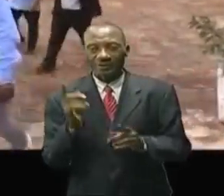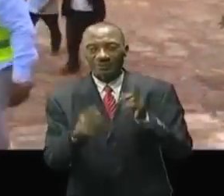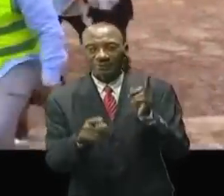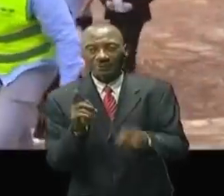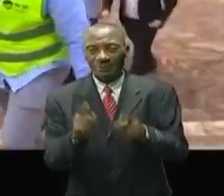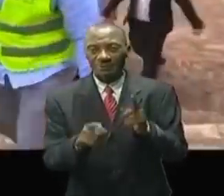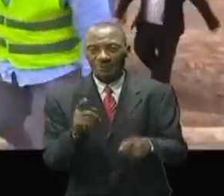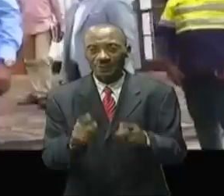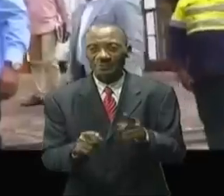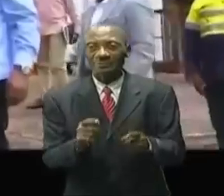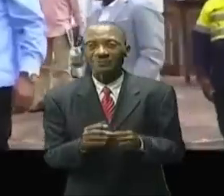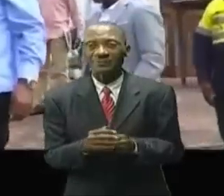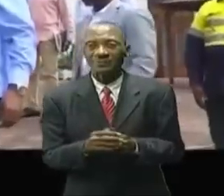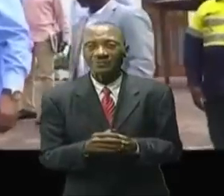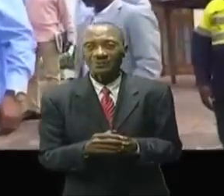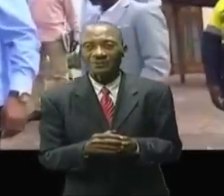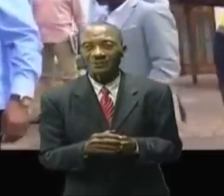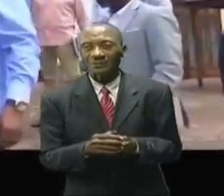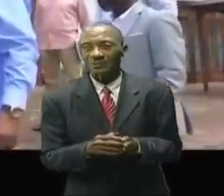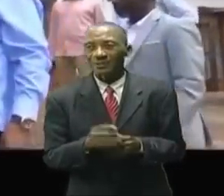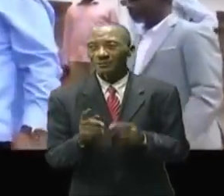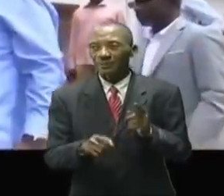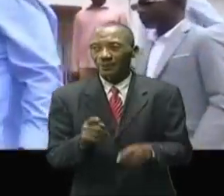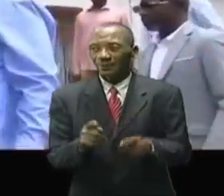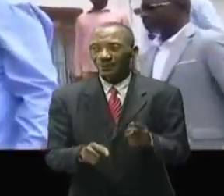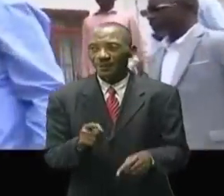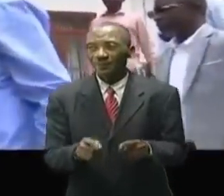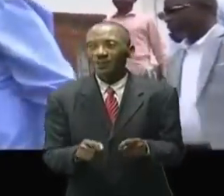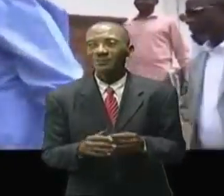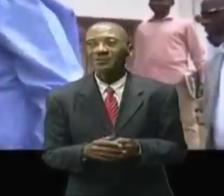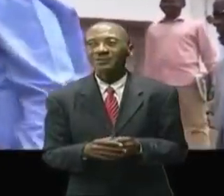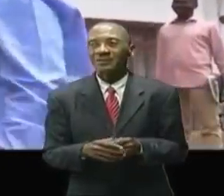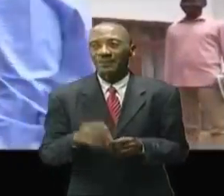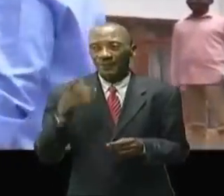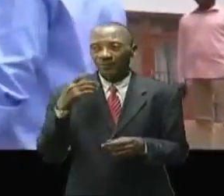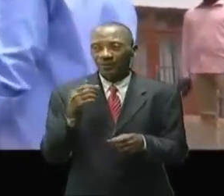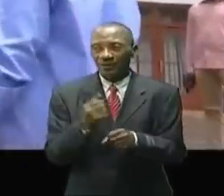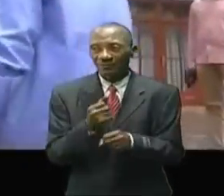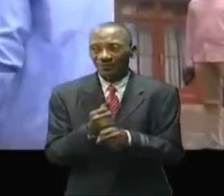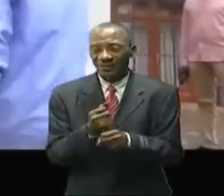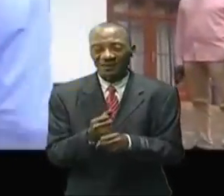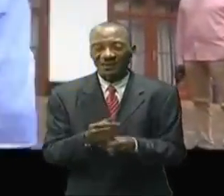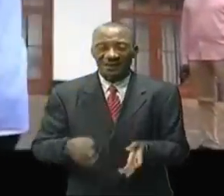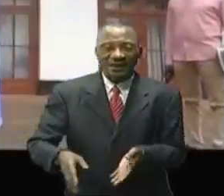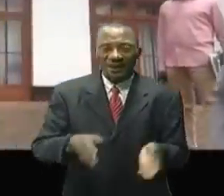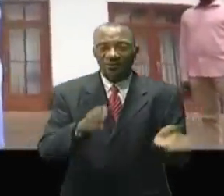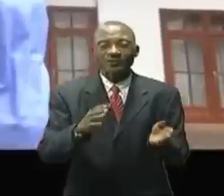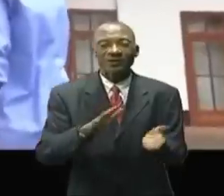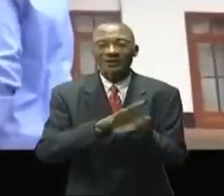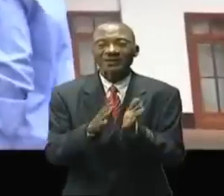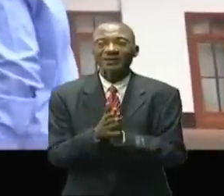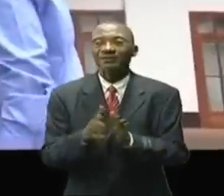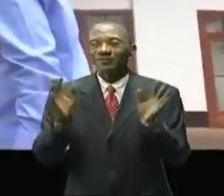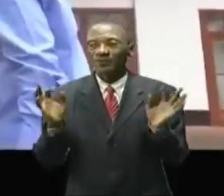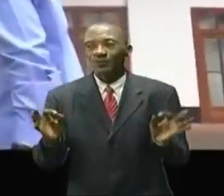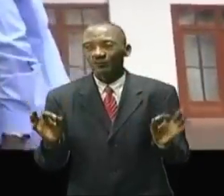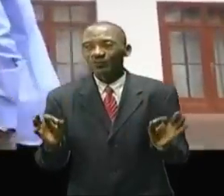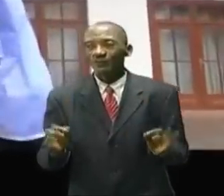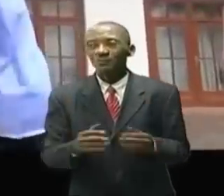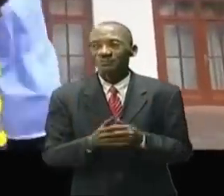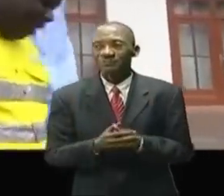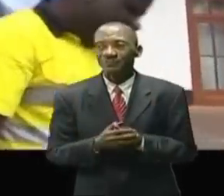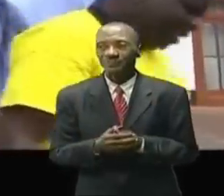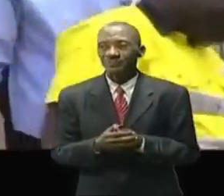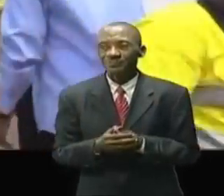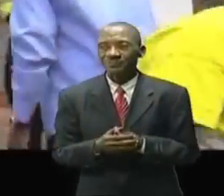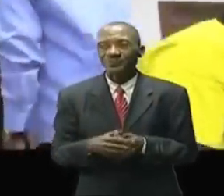Bukavu en provenance de Kinshasa sous la conduite de l'ingénieur Isaac Nkafwa, chef d'agence de l'agence congolaise des grands travaux ACGT Est.